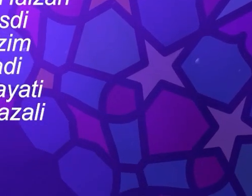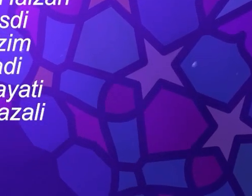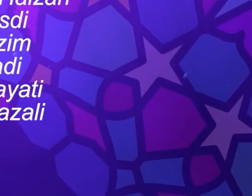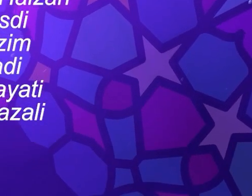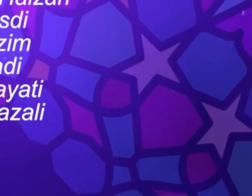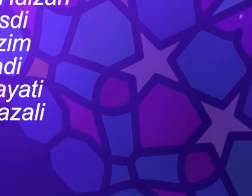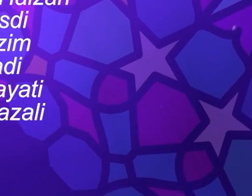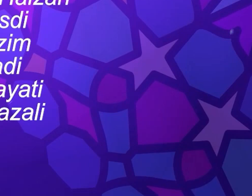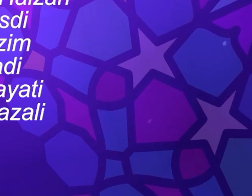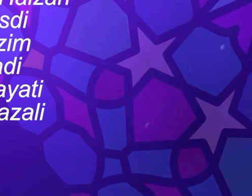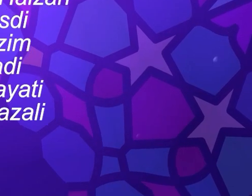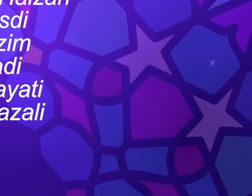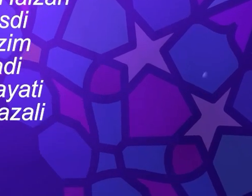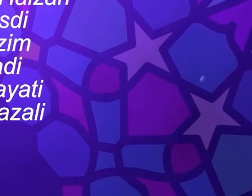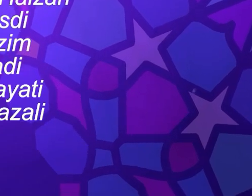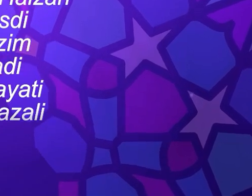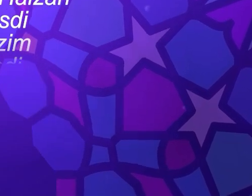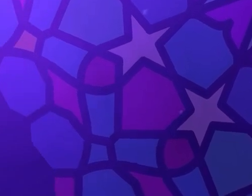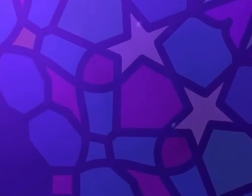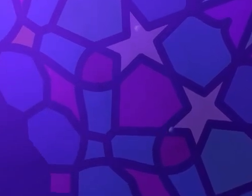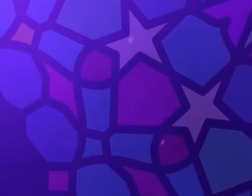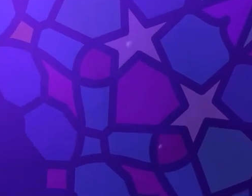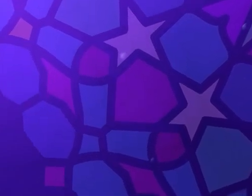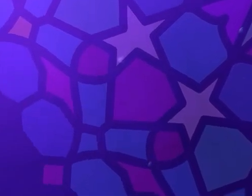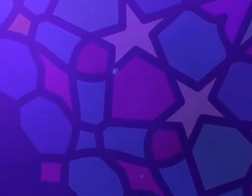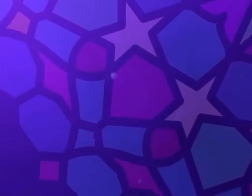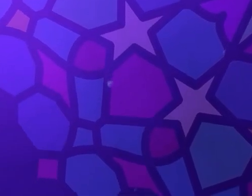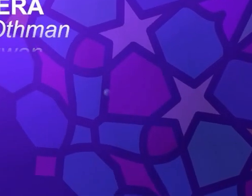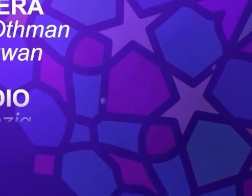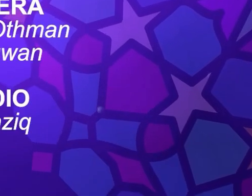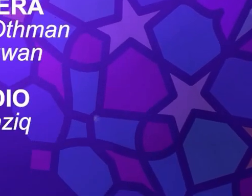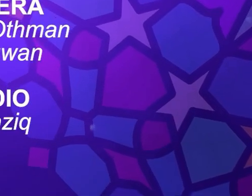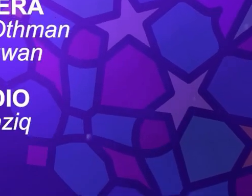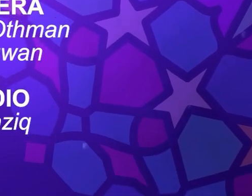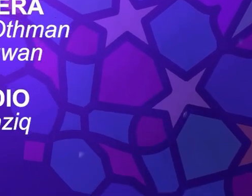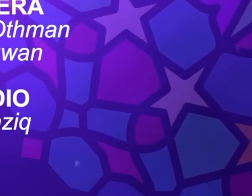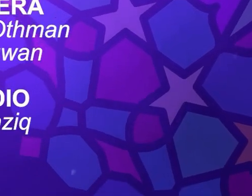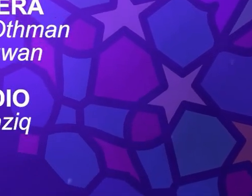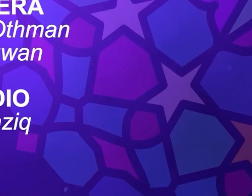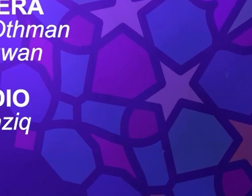واجعله لنا هجتين.